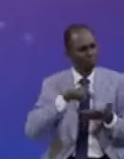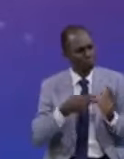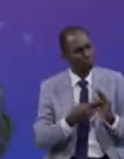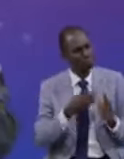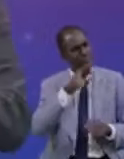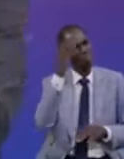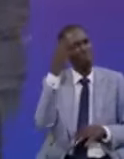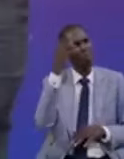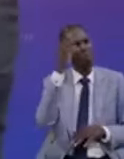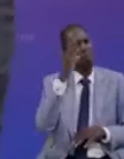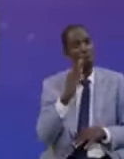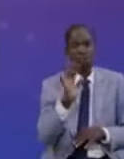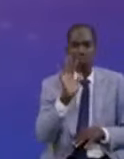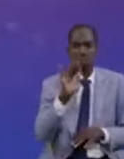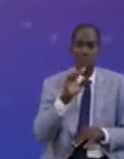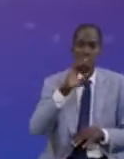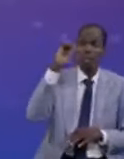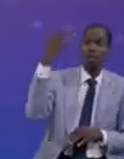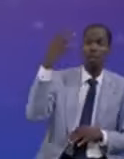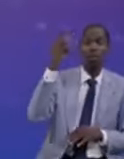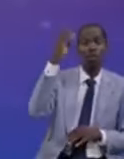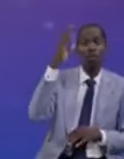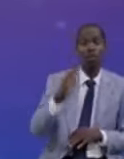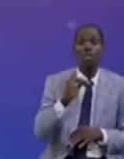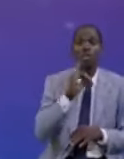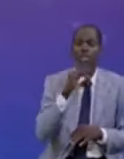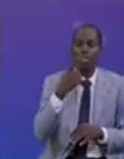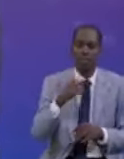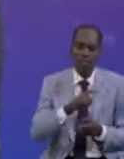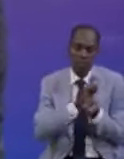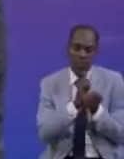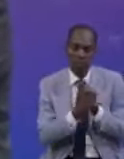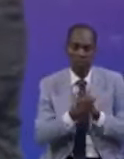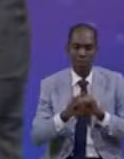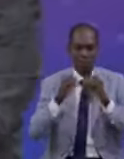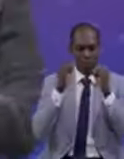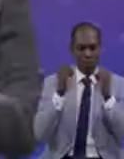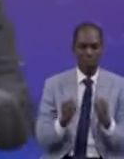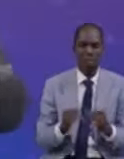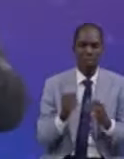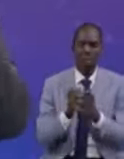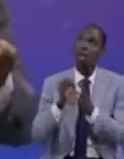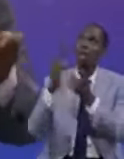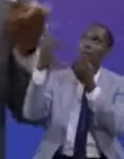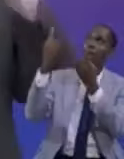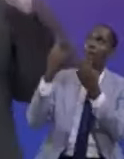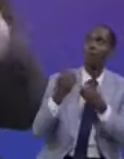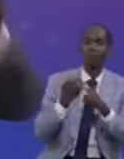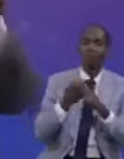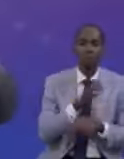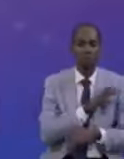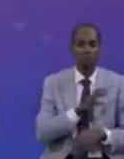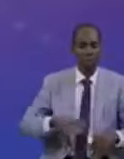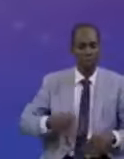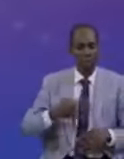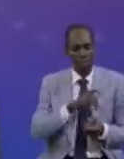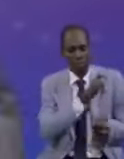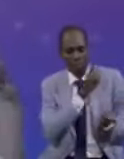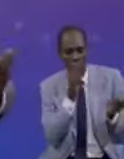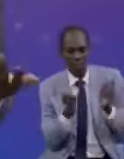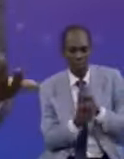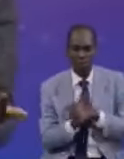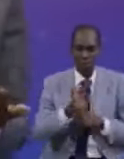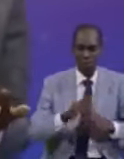de Dieu c'est la puissance de transformation qui vient de Christ et qui transforme ta vie